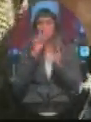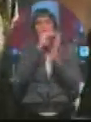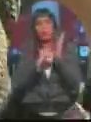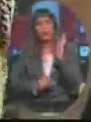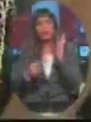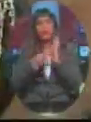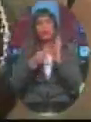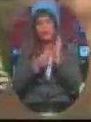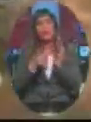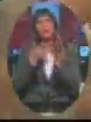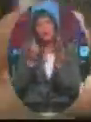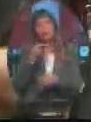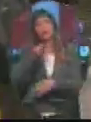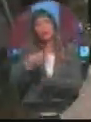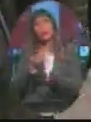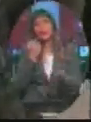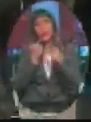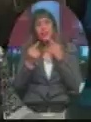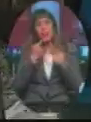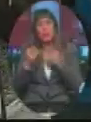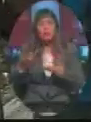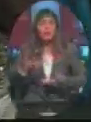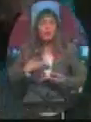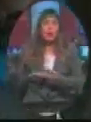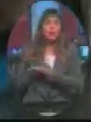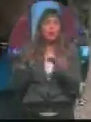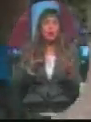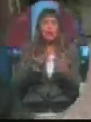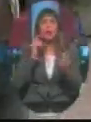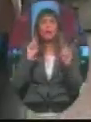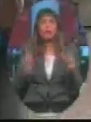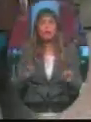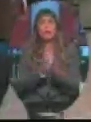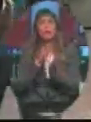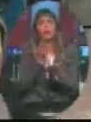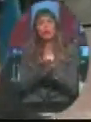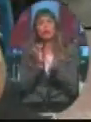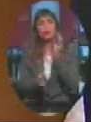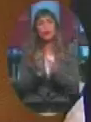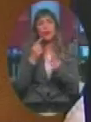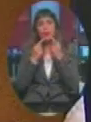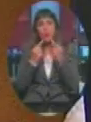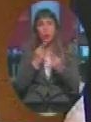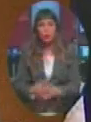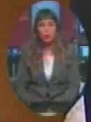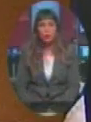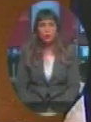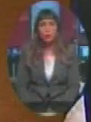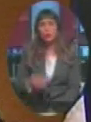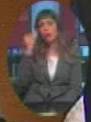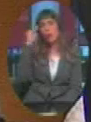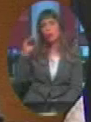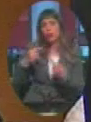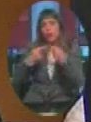שרק שעתיים לפני הדיון התקבלה אצלו ההזמנה, בטרם הוגשה בקשת היועץ המשפטי לקיום הדיון. אנחנו הודענו לחבר